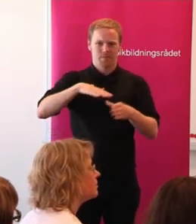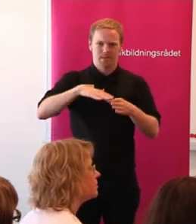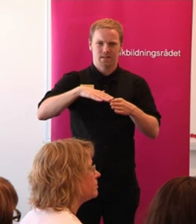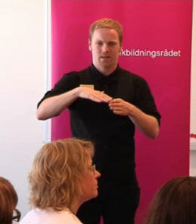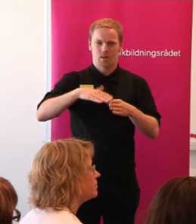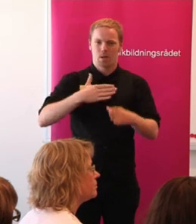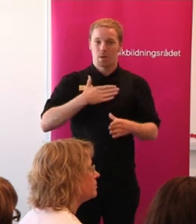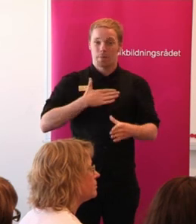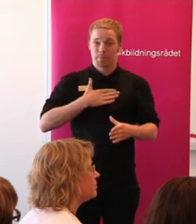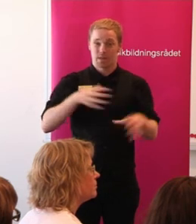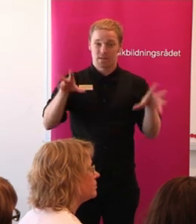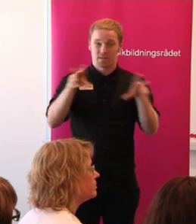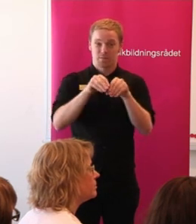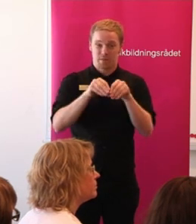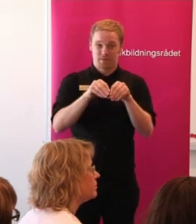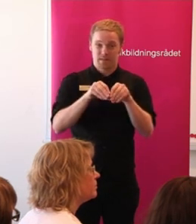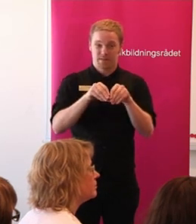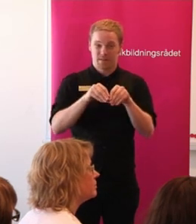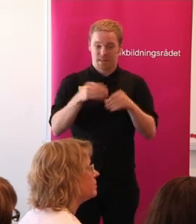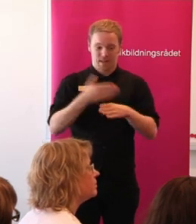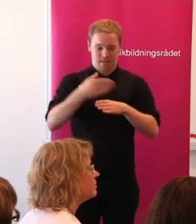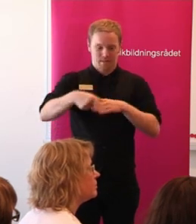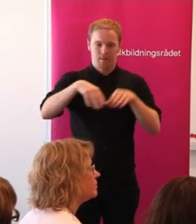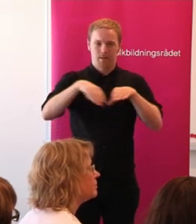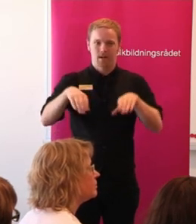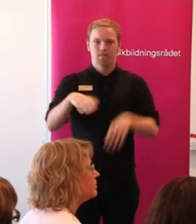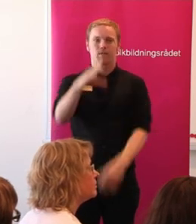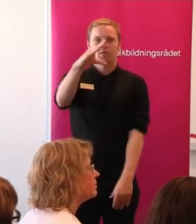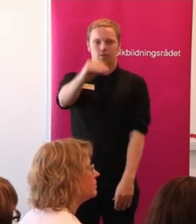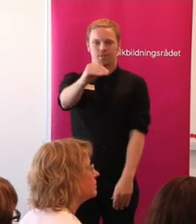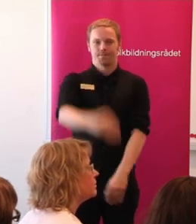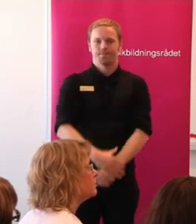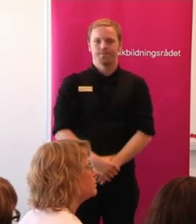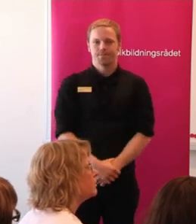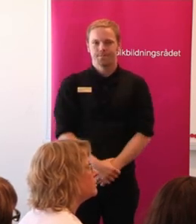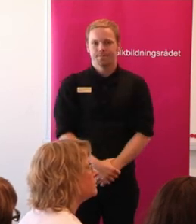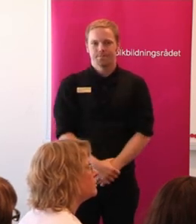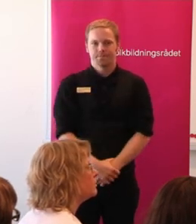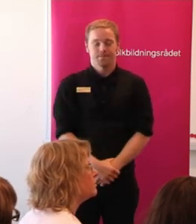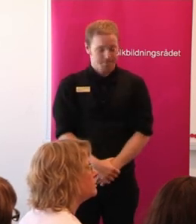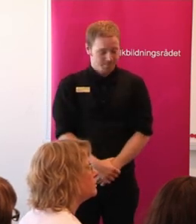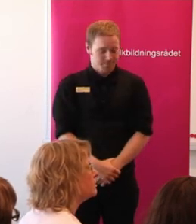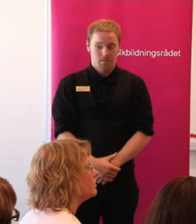och jätteenkla sammanfattning av det efter att ha hört den här panelen är ja. Och med de